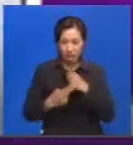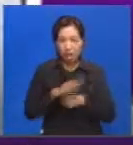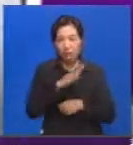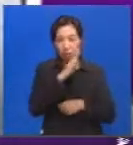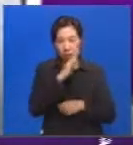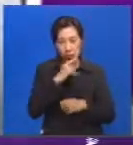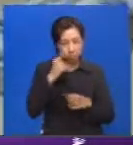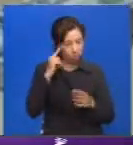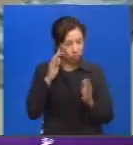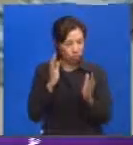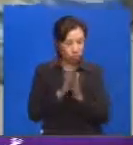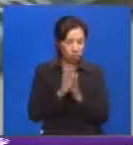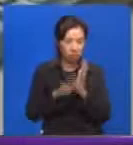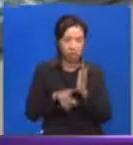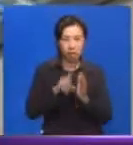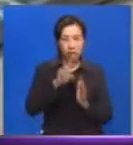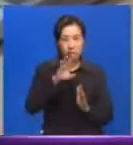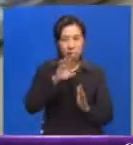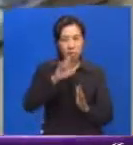บาทค่ะ